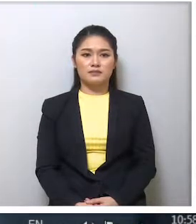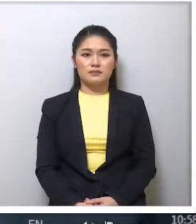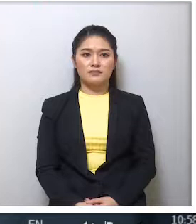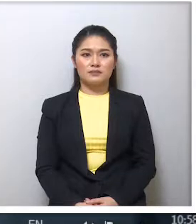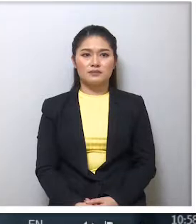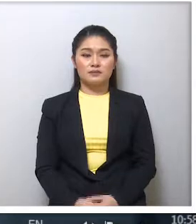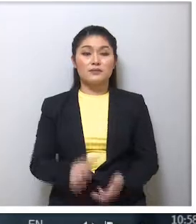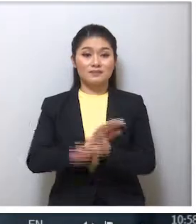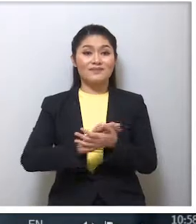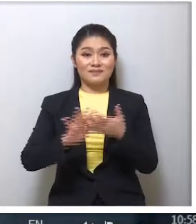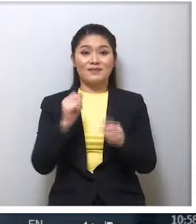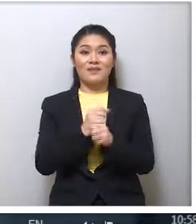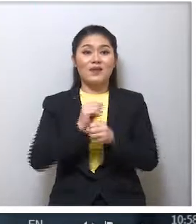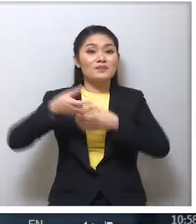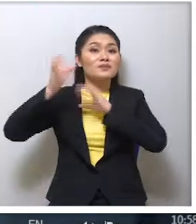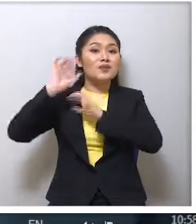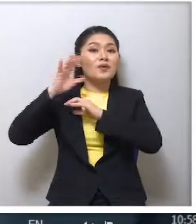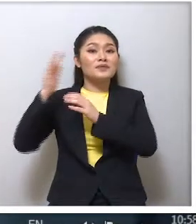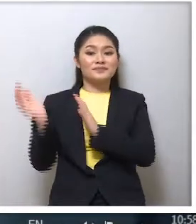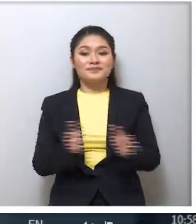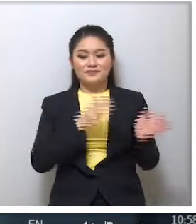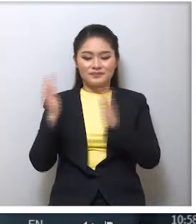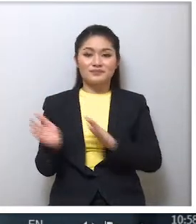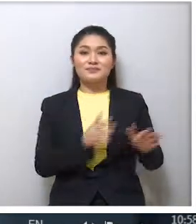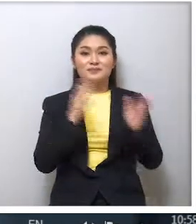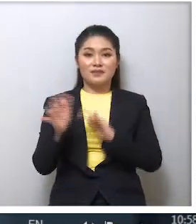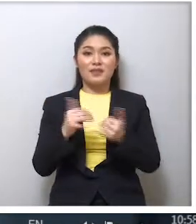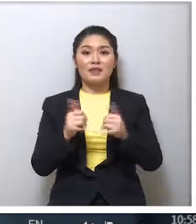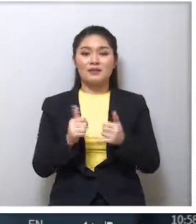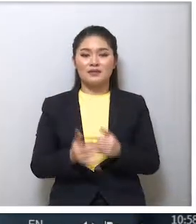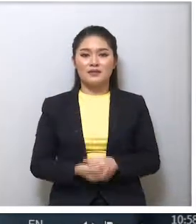เสร็จแล้วลองเรนเดอร์ดูว่าภาพที่ออกมา